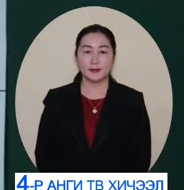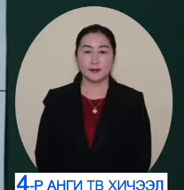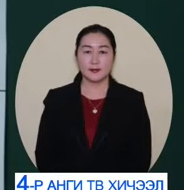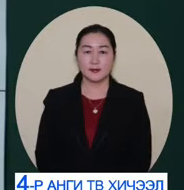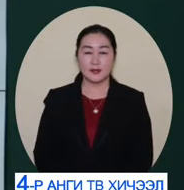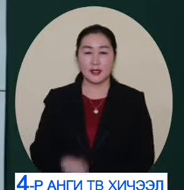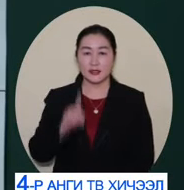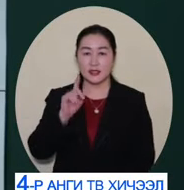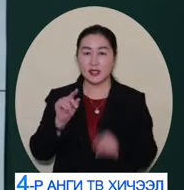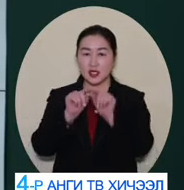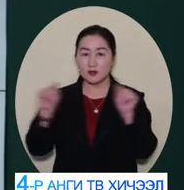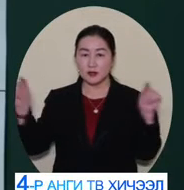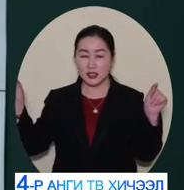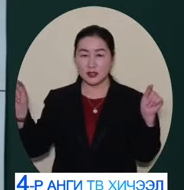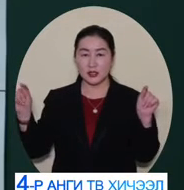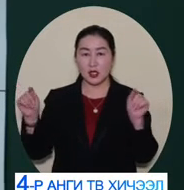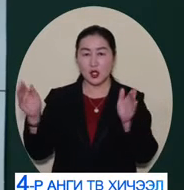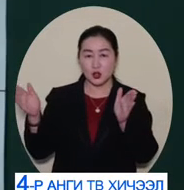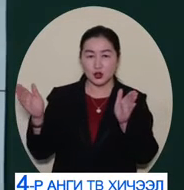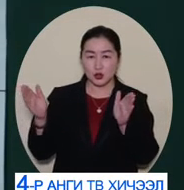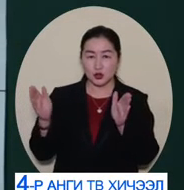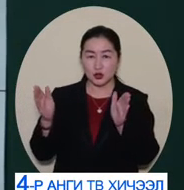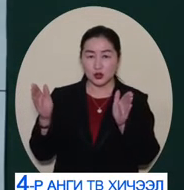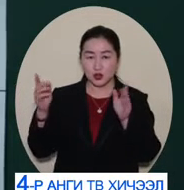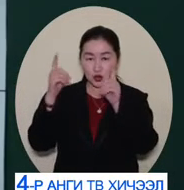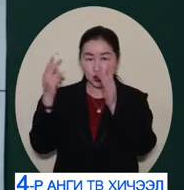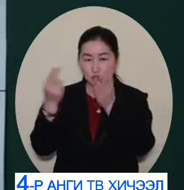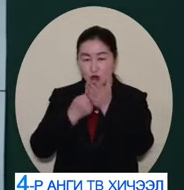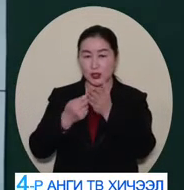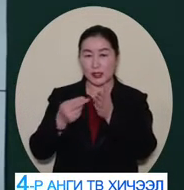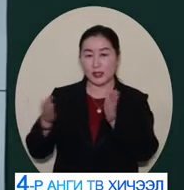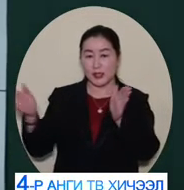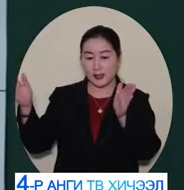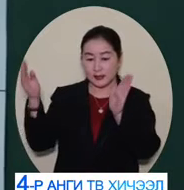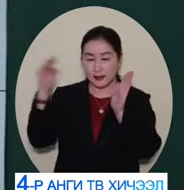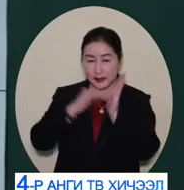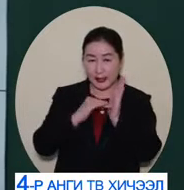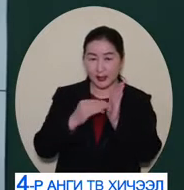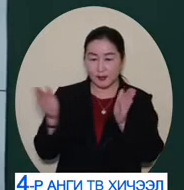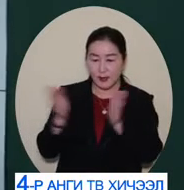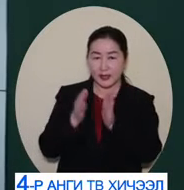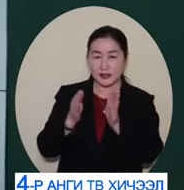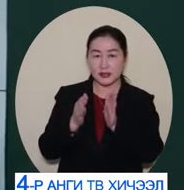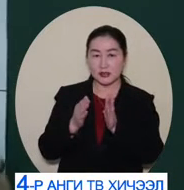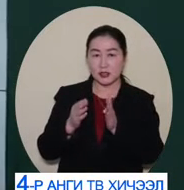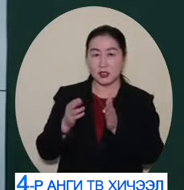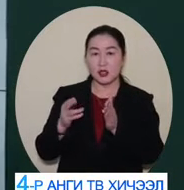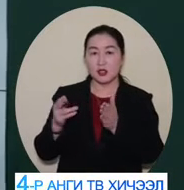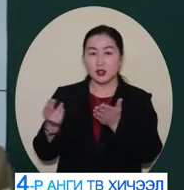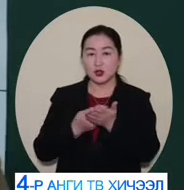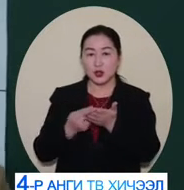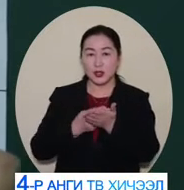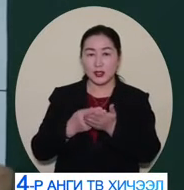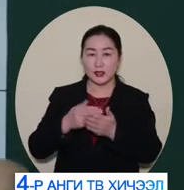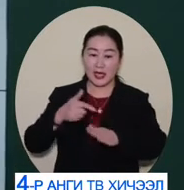нь 300 метрийг 3 см туваахлаар 1 см-т 100 метрийг багтаа зурсан байна шүү дээ. 100 метрийг багтаа зурсан.